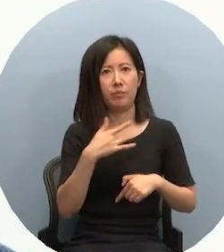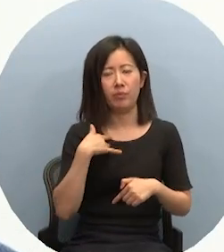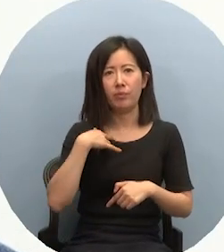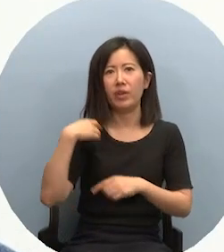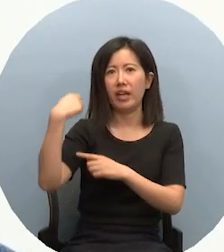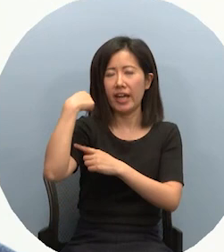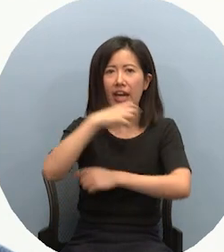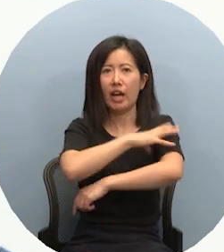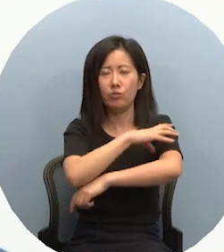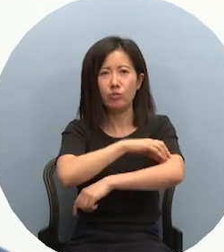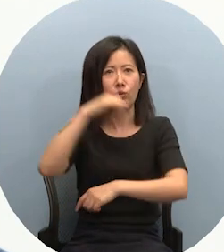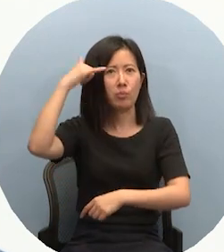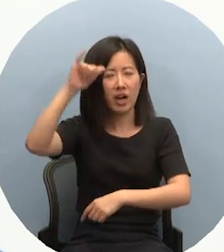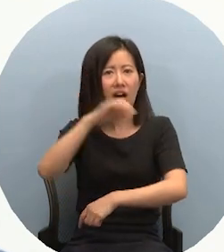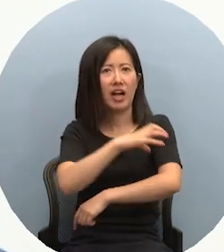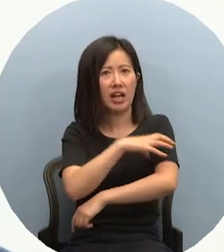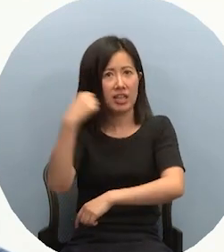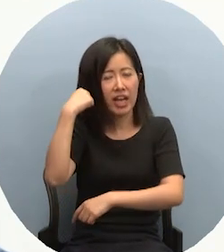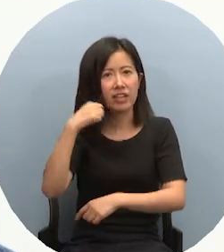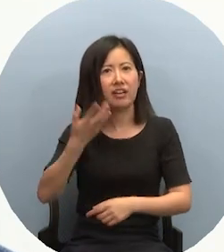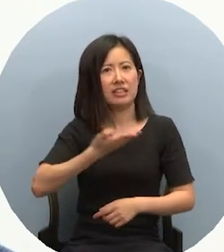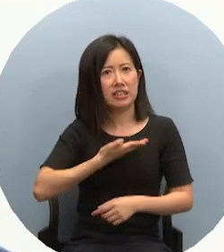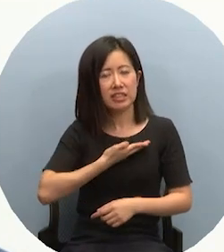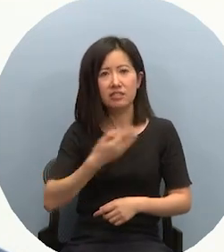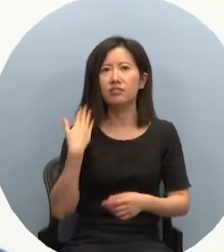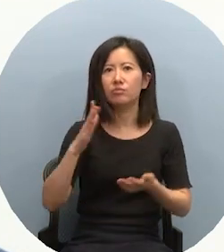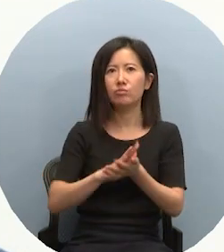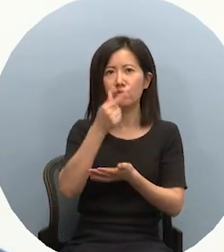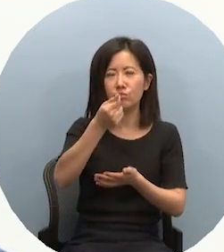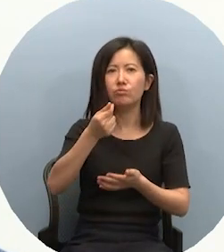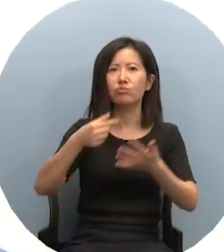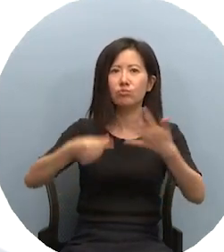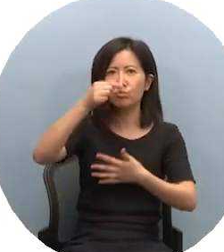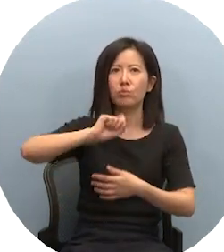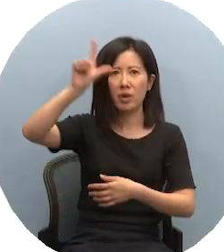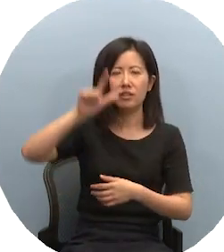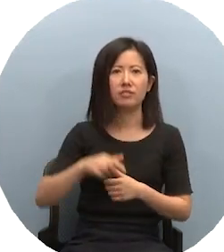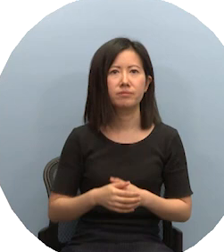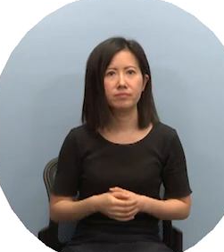肉力量、肌肉的爆發力和耐力都是比十年前有所進步的。